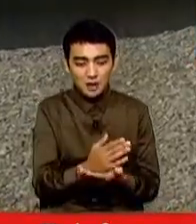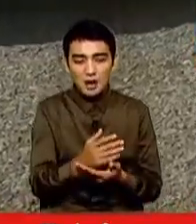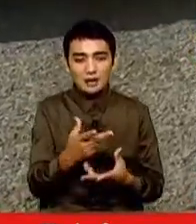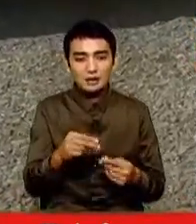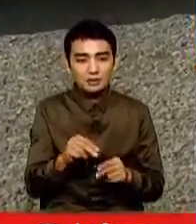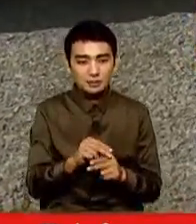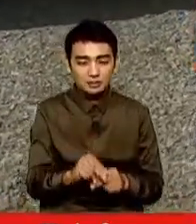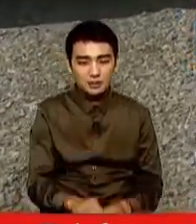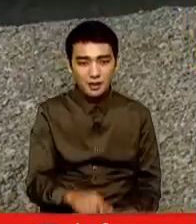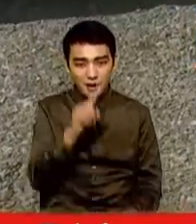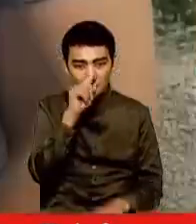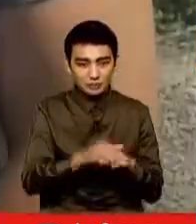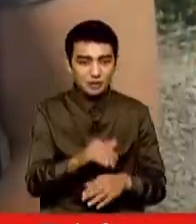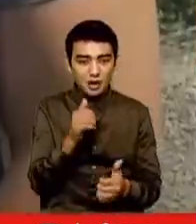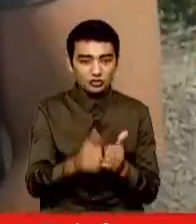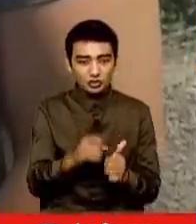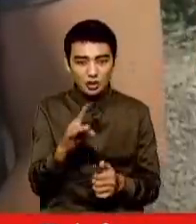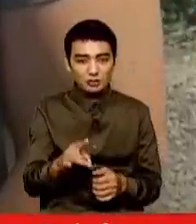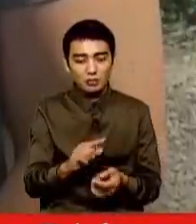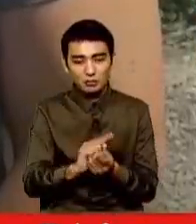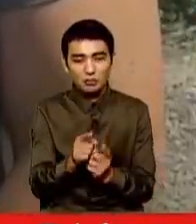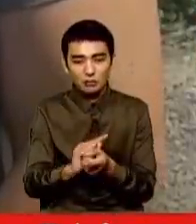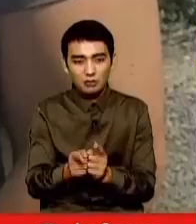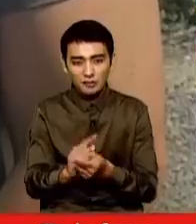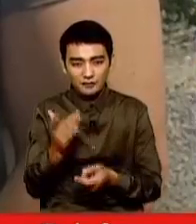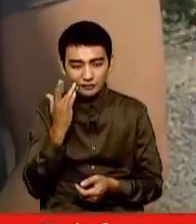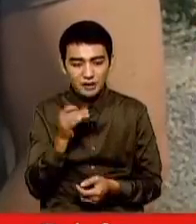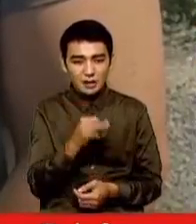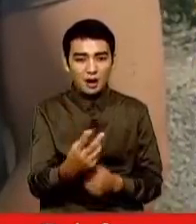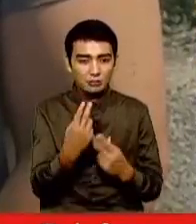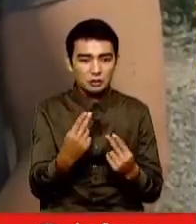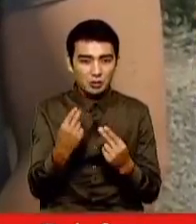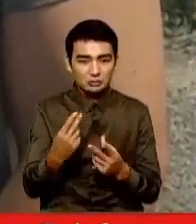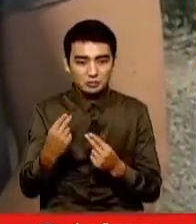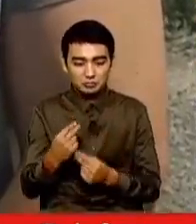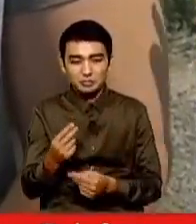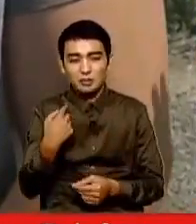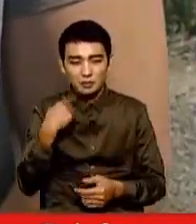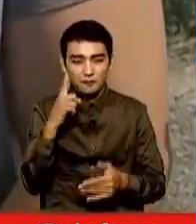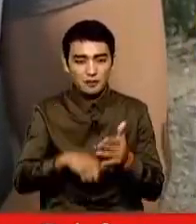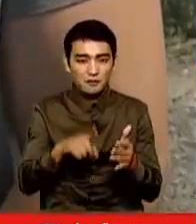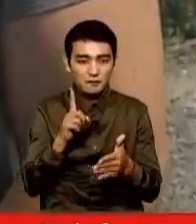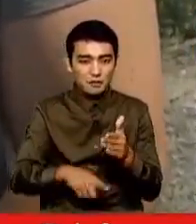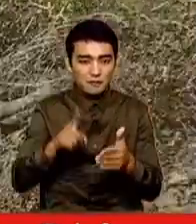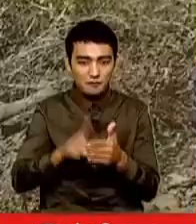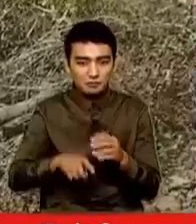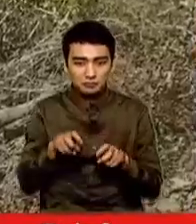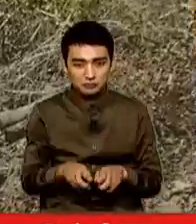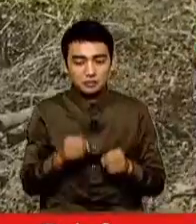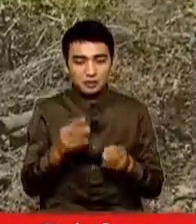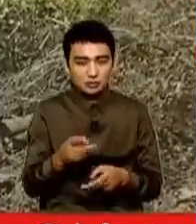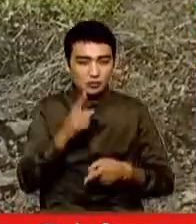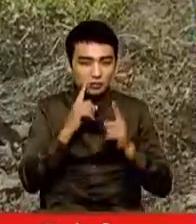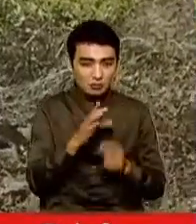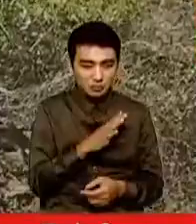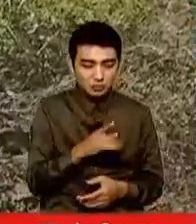Әкім ауысқан сайын сөйтіп өтірік құлағымыздан тепкен неге уәделеріне сені отыра береміз бе? Бізде жетерлік проблема көп. Собрание болды